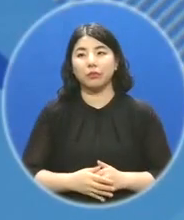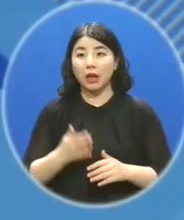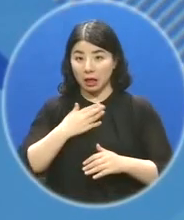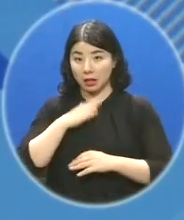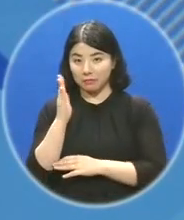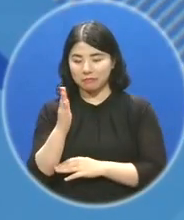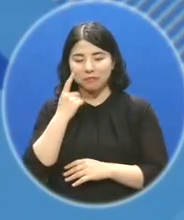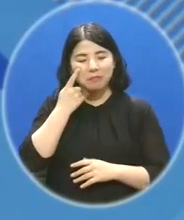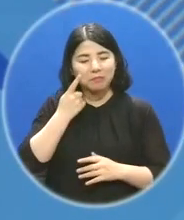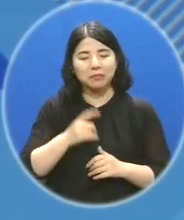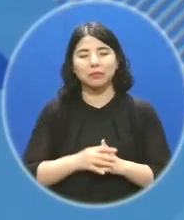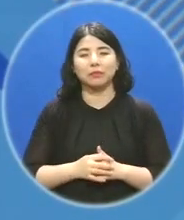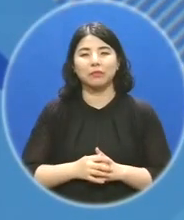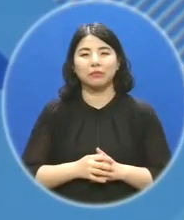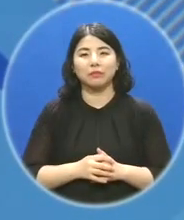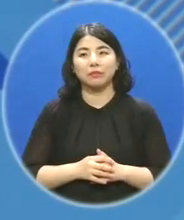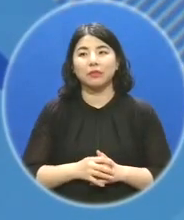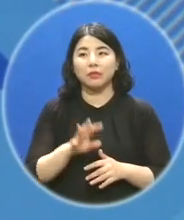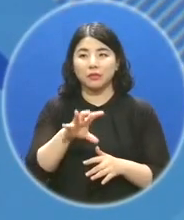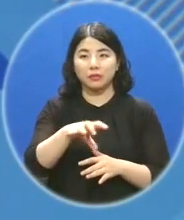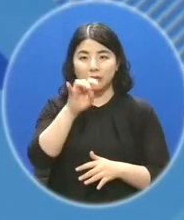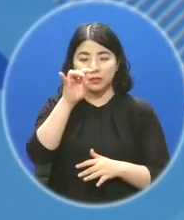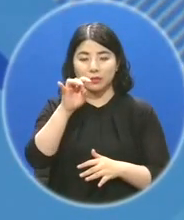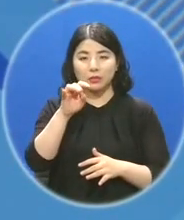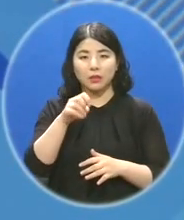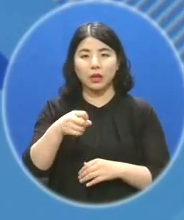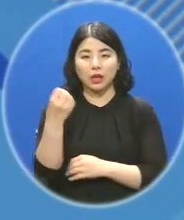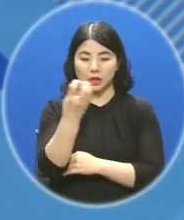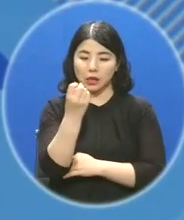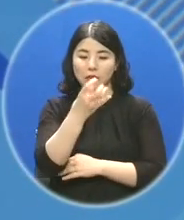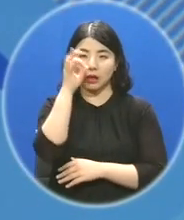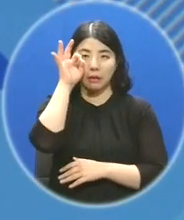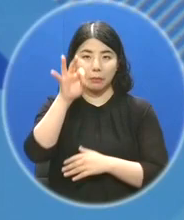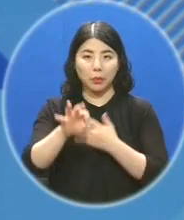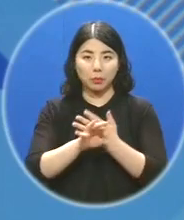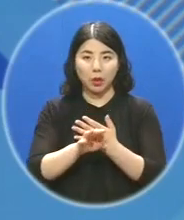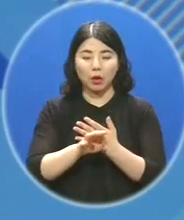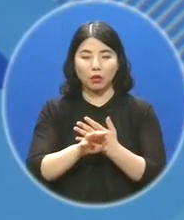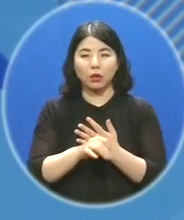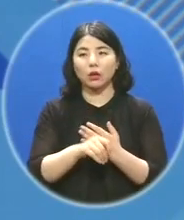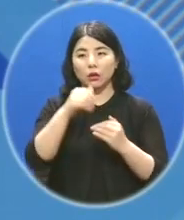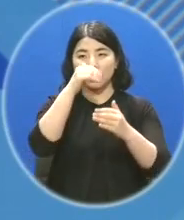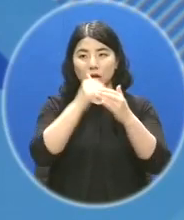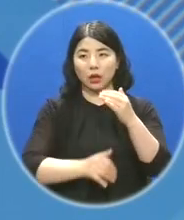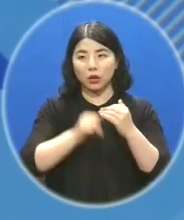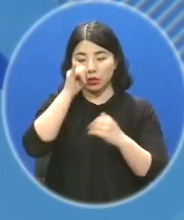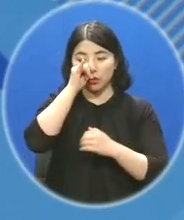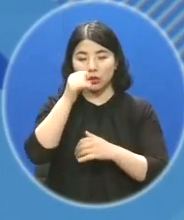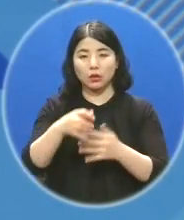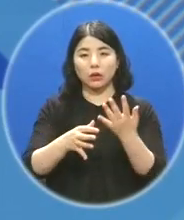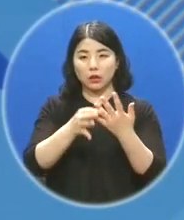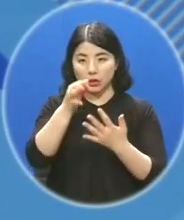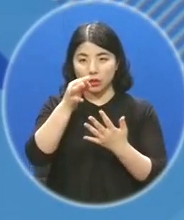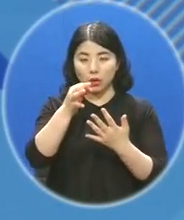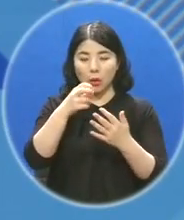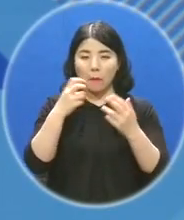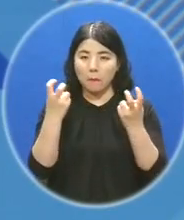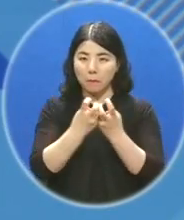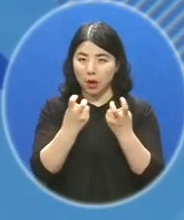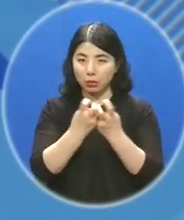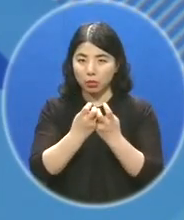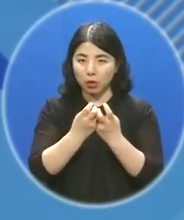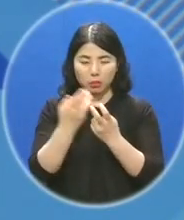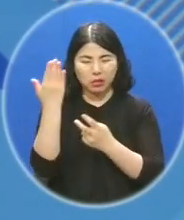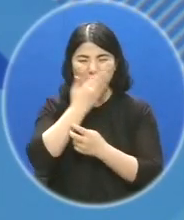해도. 자, 일단 기사화된 내용들을 보면은요. 이런 내용이 있어요. 의장 선출 과정이